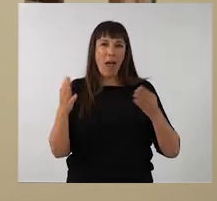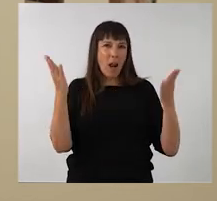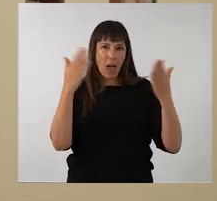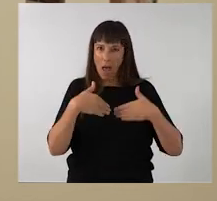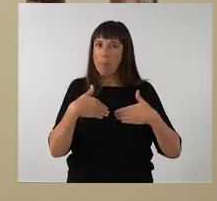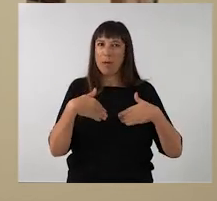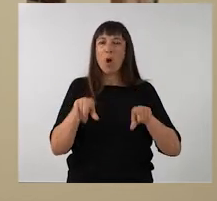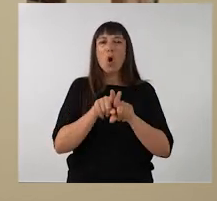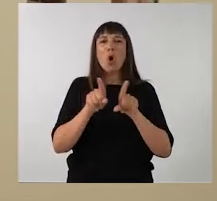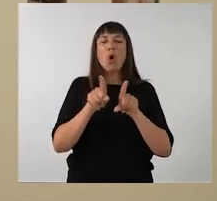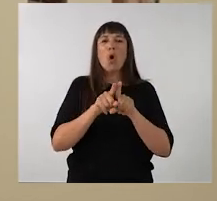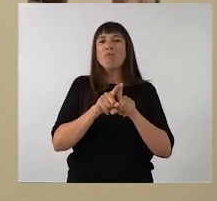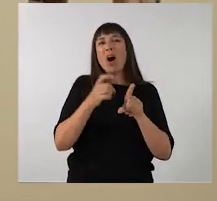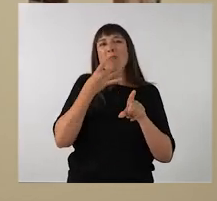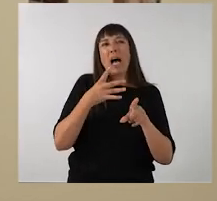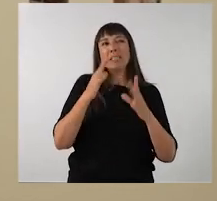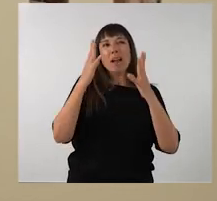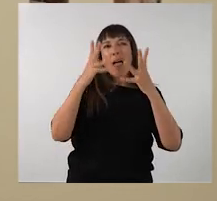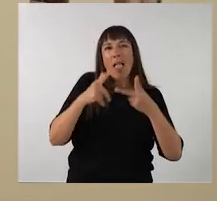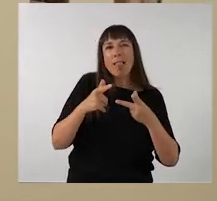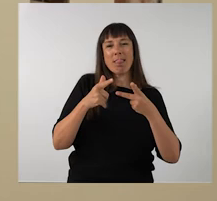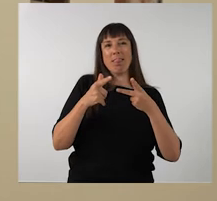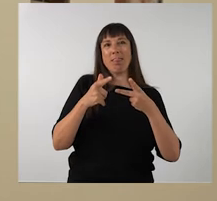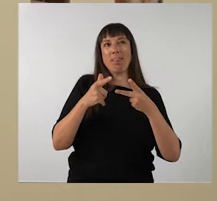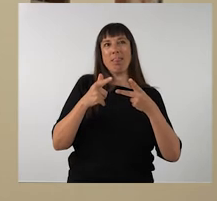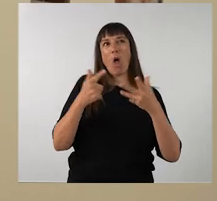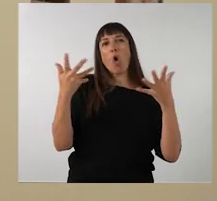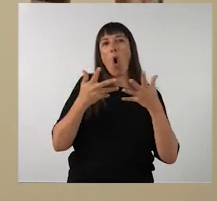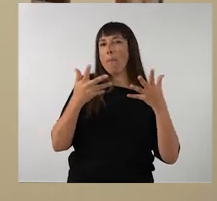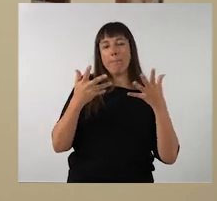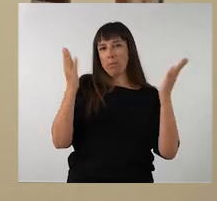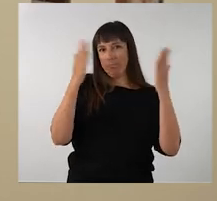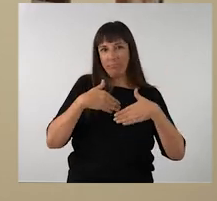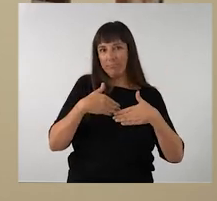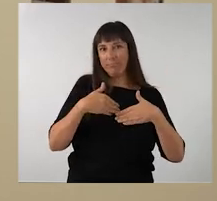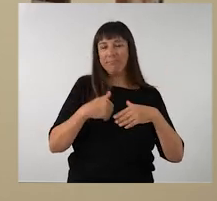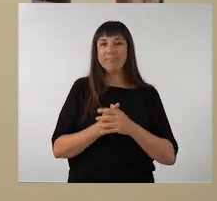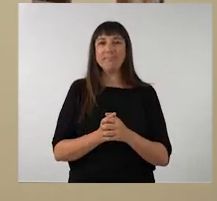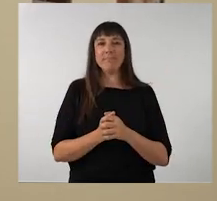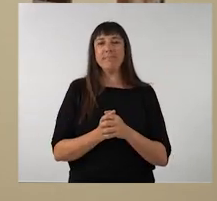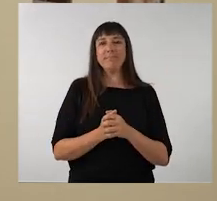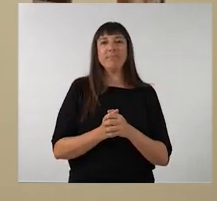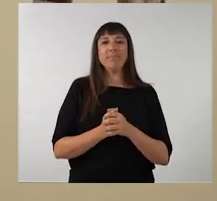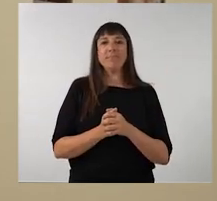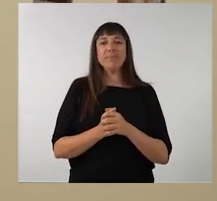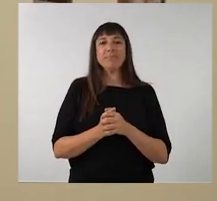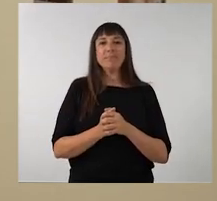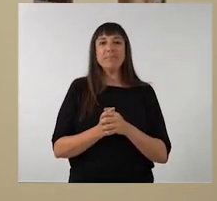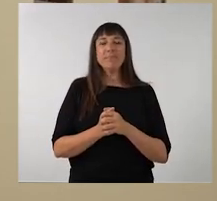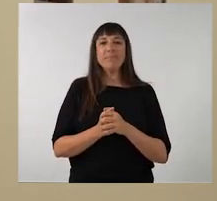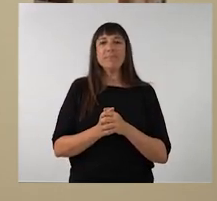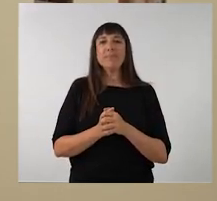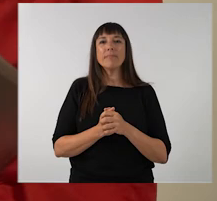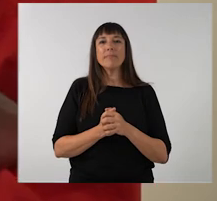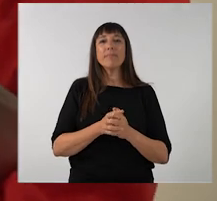no materialitat que no és fàcil doncs, de portar aquests paràmetres, no?